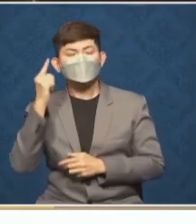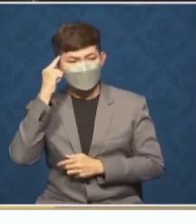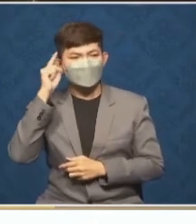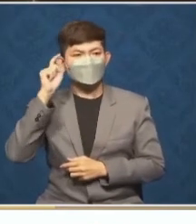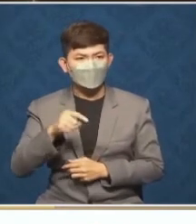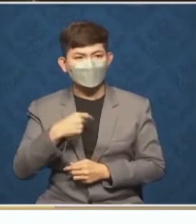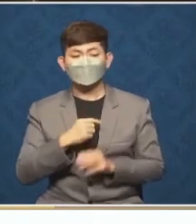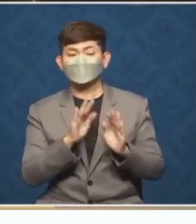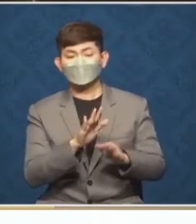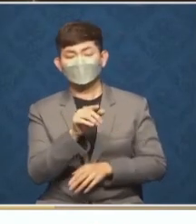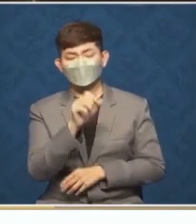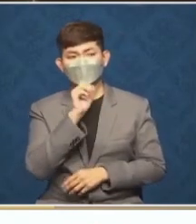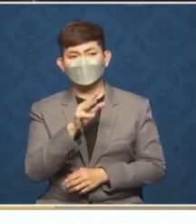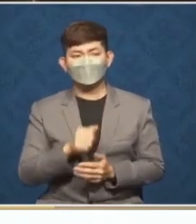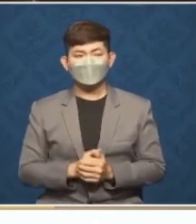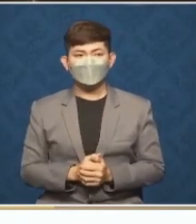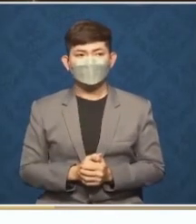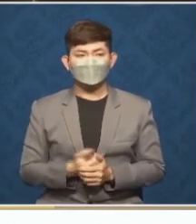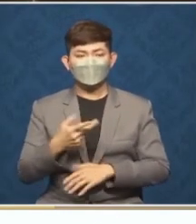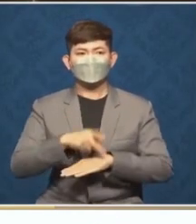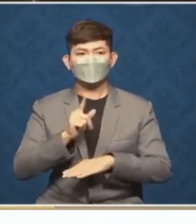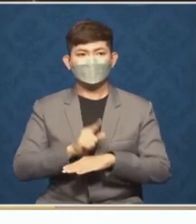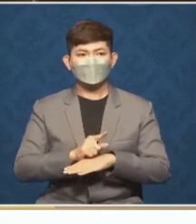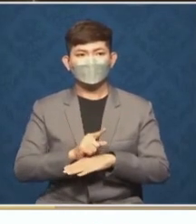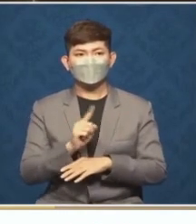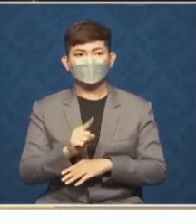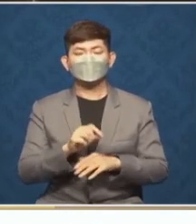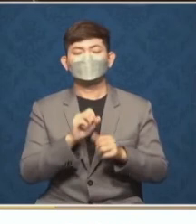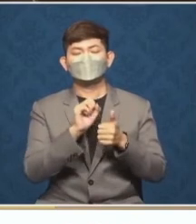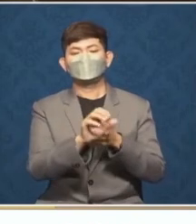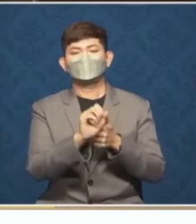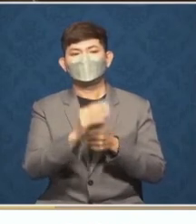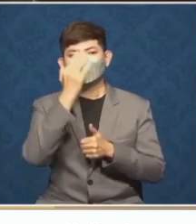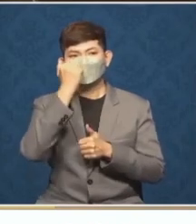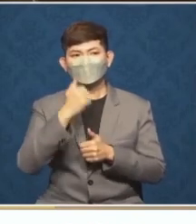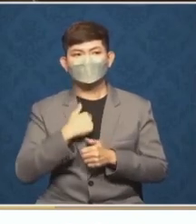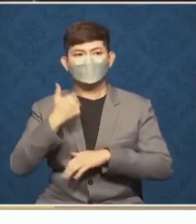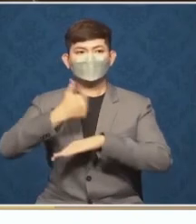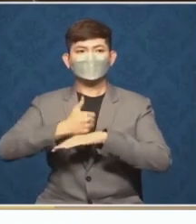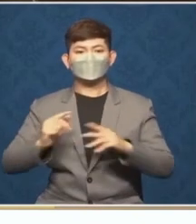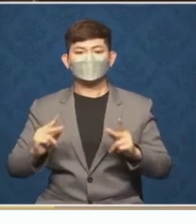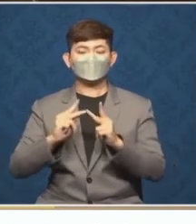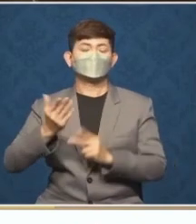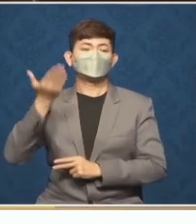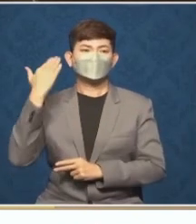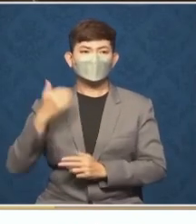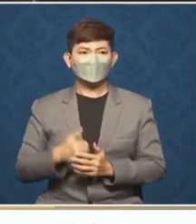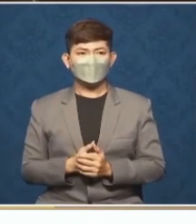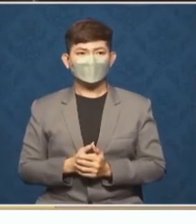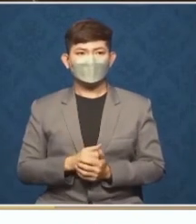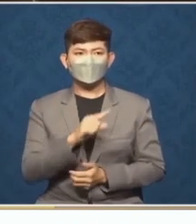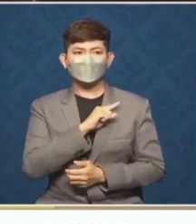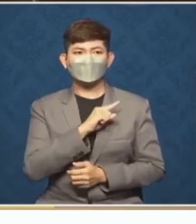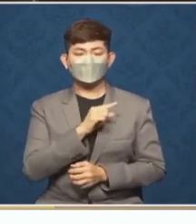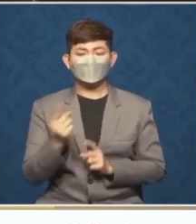ากท่านไปด้วยบอกว่าท่านประธานสุชาติสอนมวยมาหน่อยในฐานะที่เป็นรัฐมนตรีเก่านะครับว่าจะมอบใครก็ให้ม